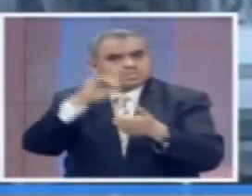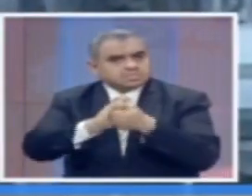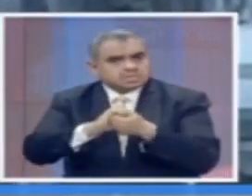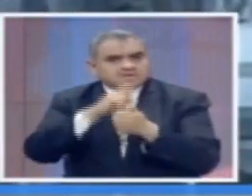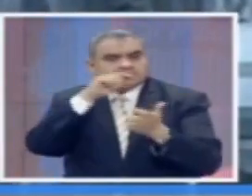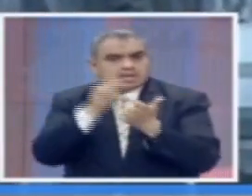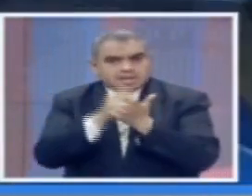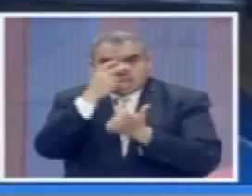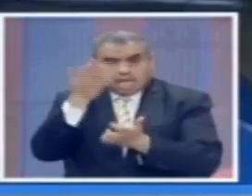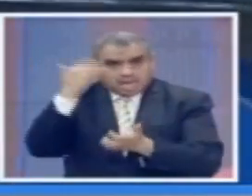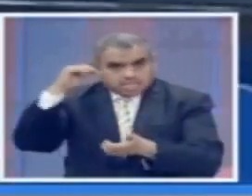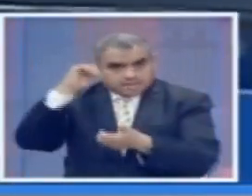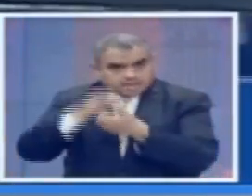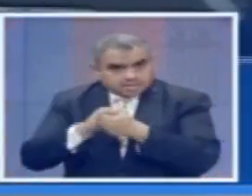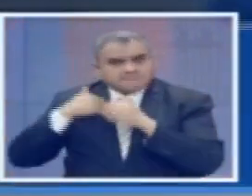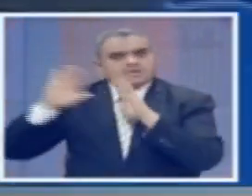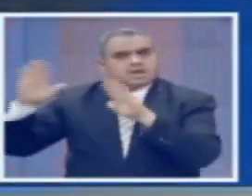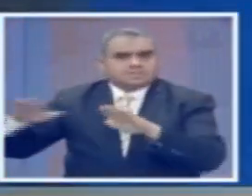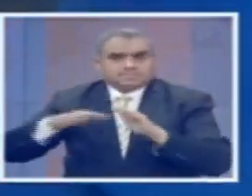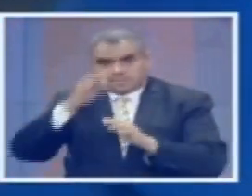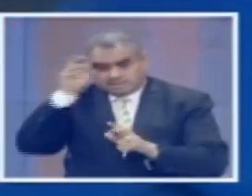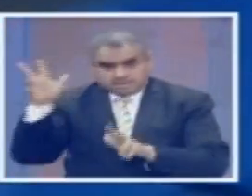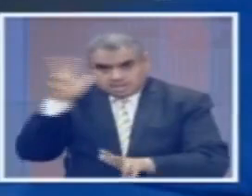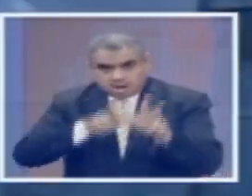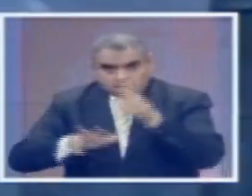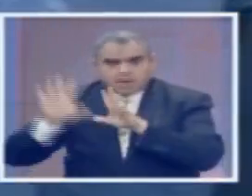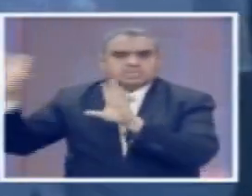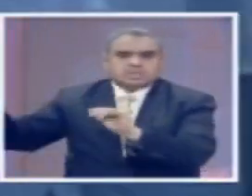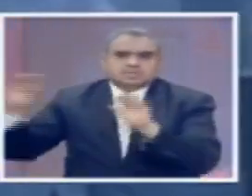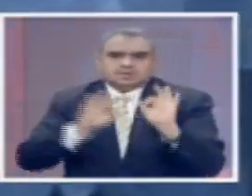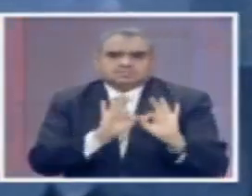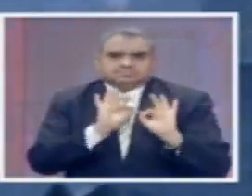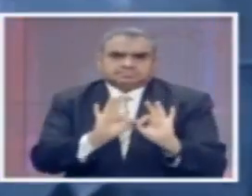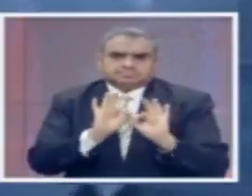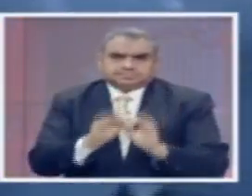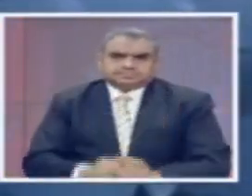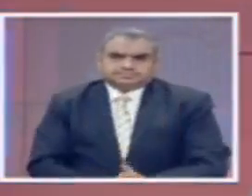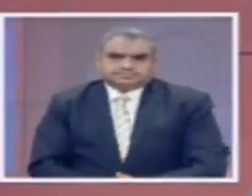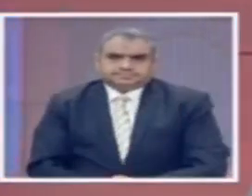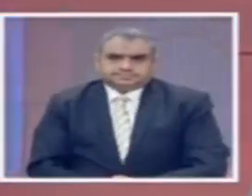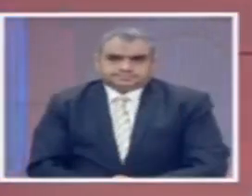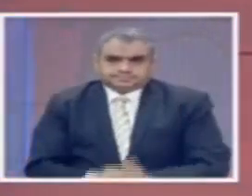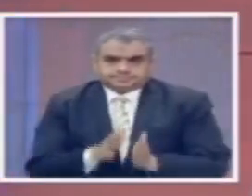تنفيذ تعهداتها المرتبطة بالاتفاق النووي.